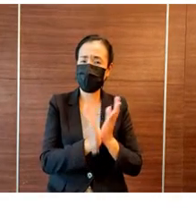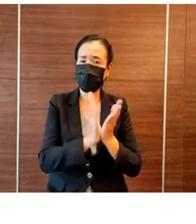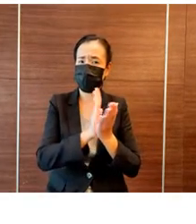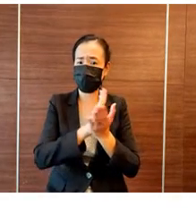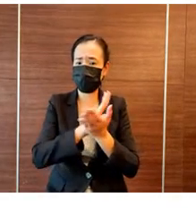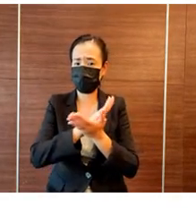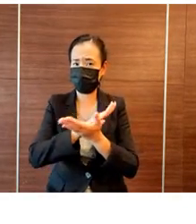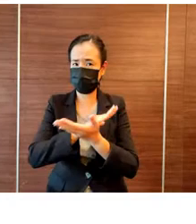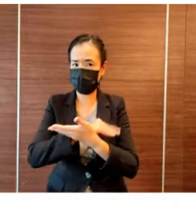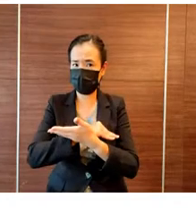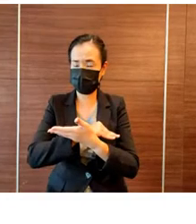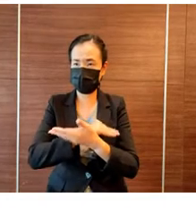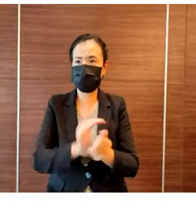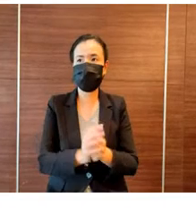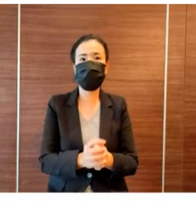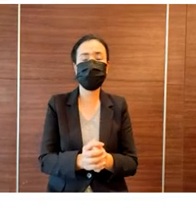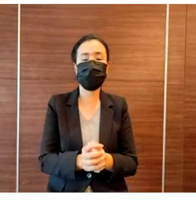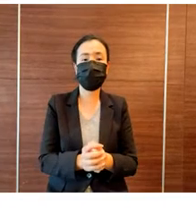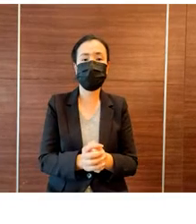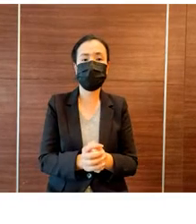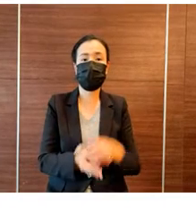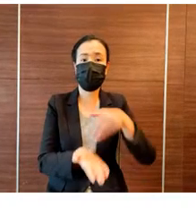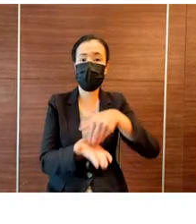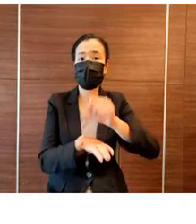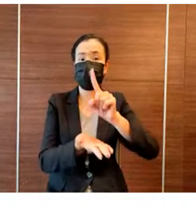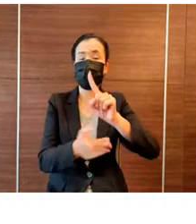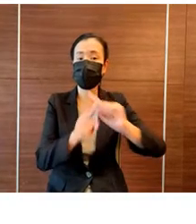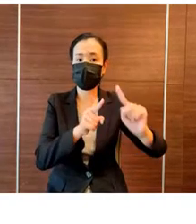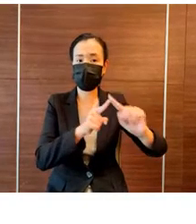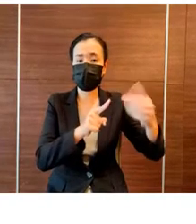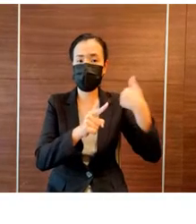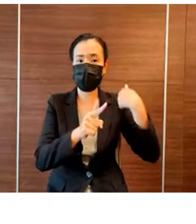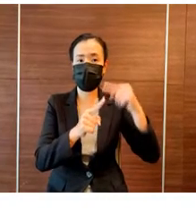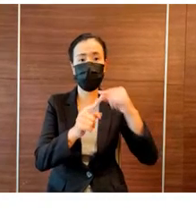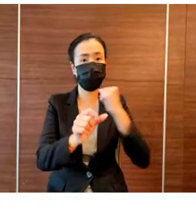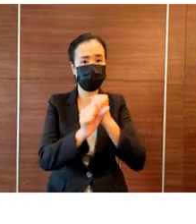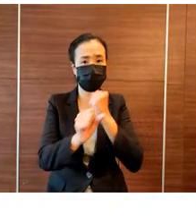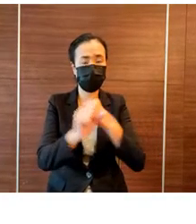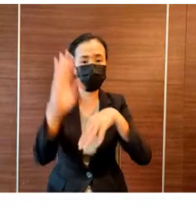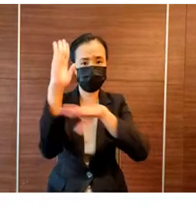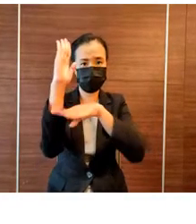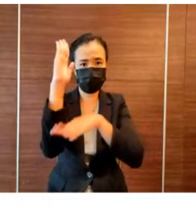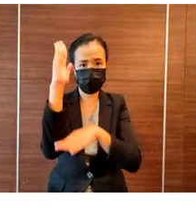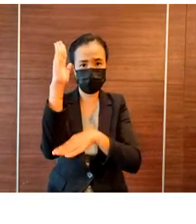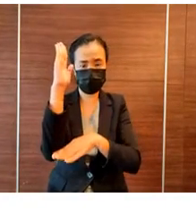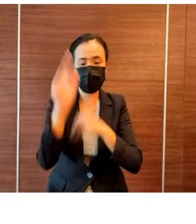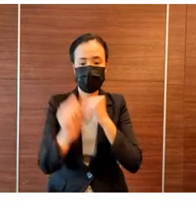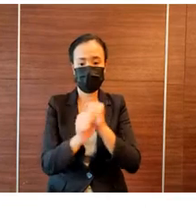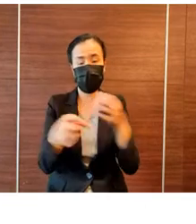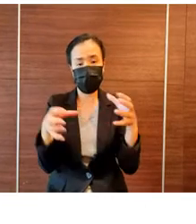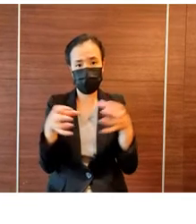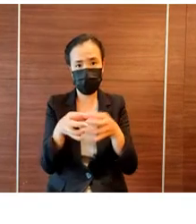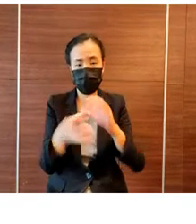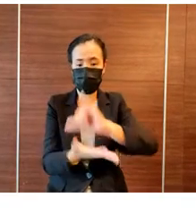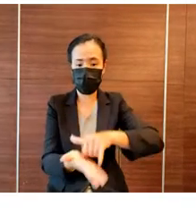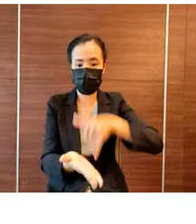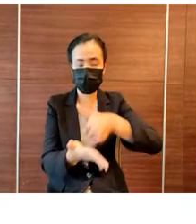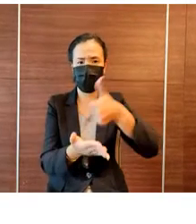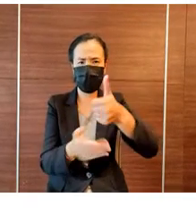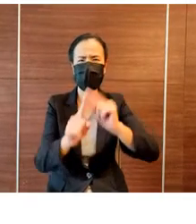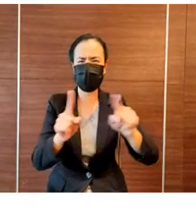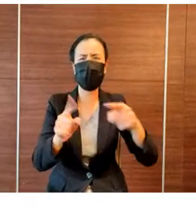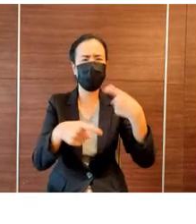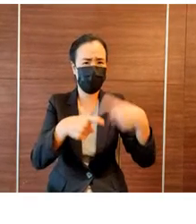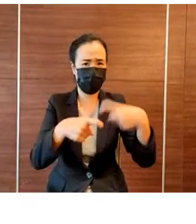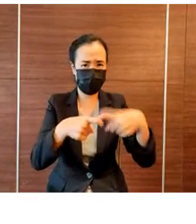ย่างที่ดินพูดถึงเรื่องของการที่จะให้ศูนย์อื่นๆสามารถที่จะดำเนินการเรื่องของการทำกลุ่มหรือการบำบัดได้เนี่ยก็ไม่ใช่เรื่